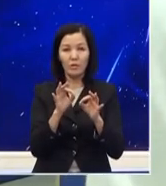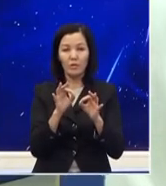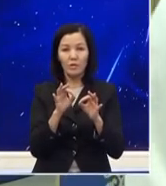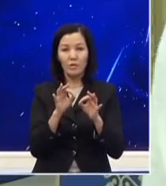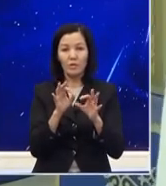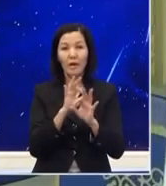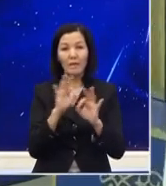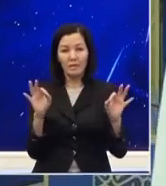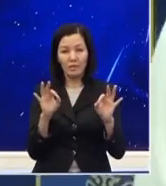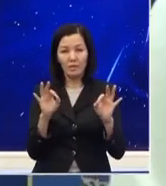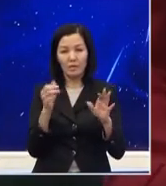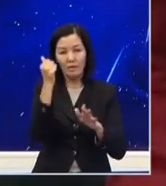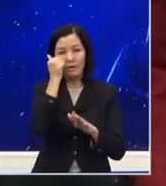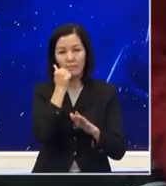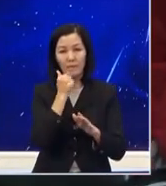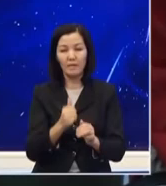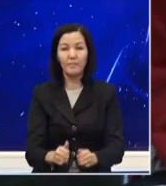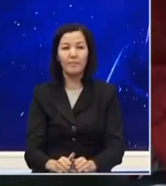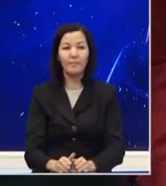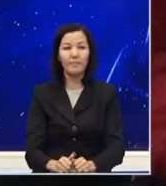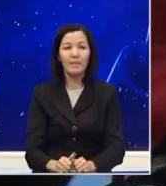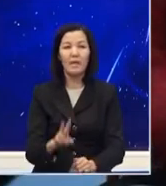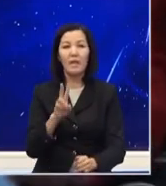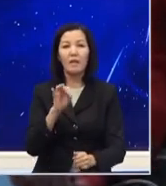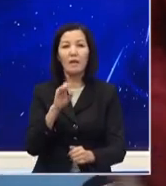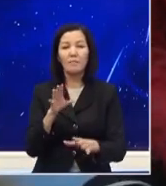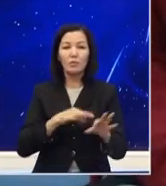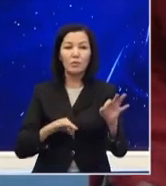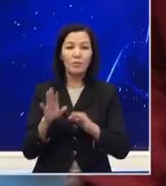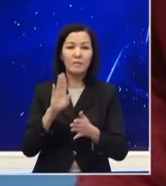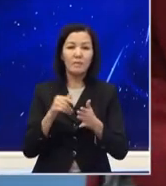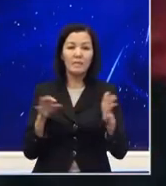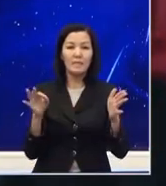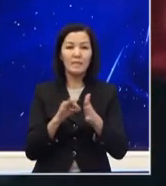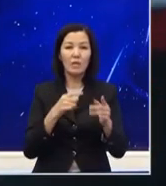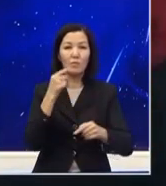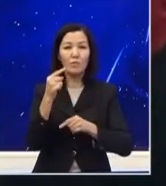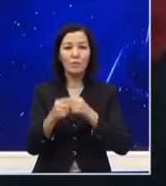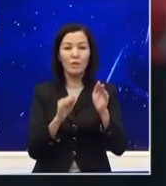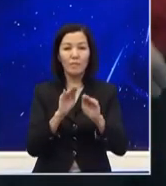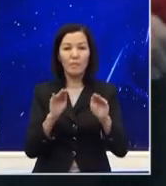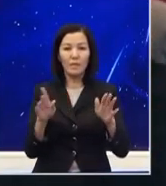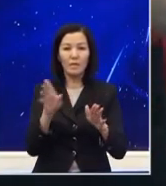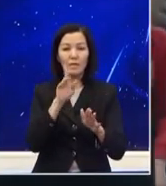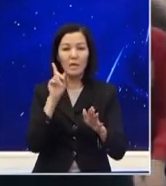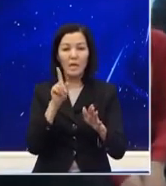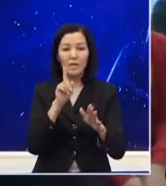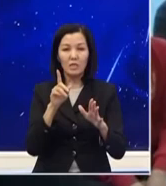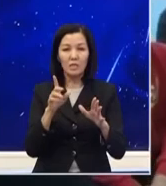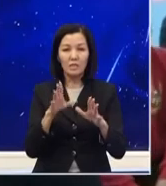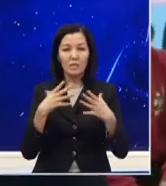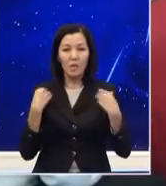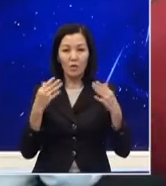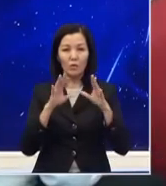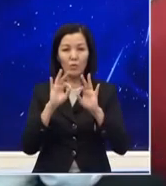болды. Ұйымдастырушылар, рахмет көп. Намыс жобасының басты мақсаты өскелең ұрпақ арасында саламатты өмір салтын қалыптастыру. Ұйымдастырушылардың